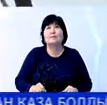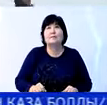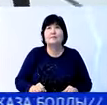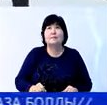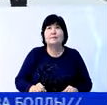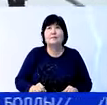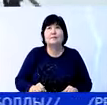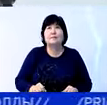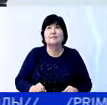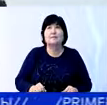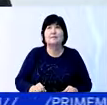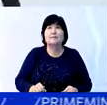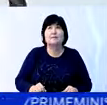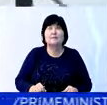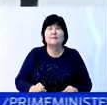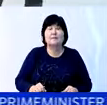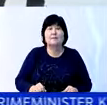Қожахметов, Қызылорда телеарнасы.